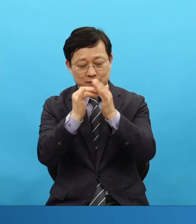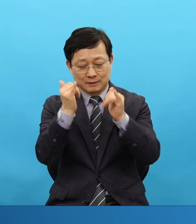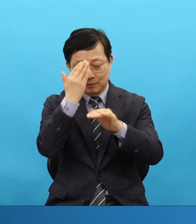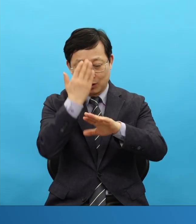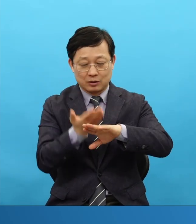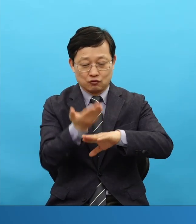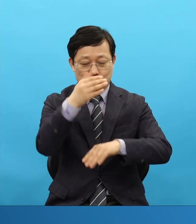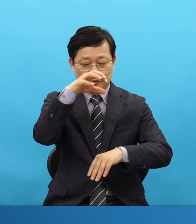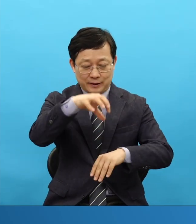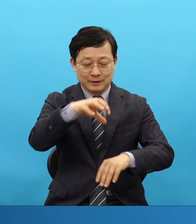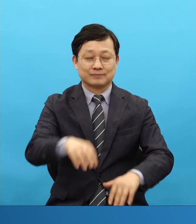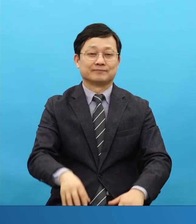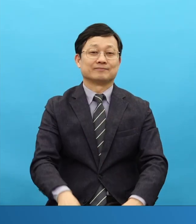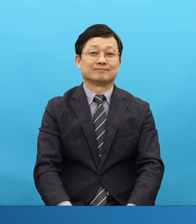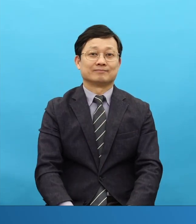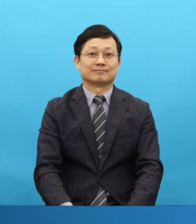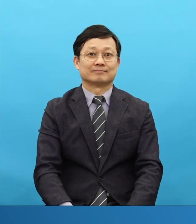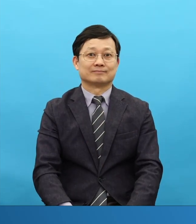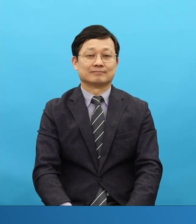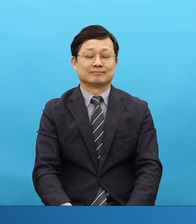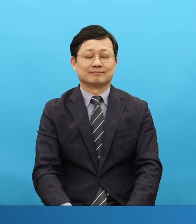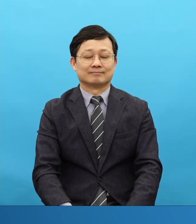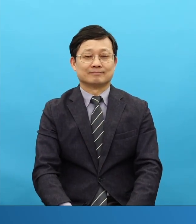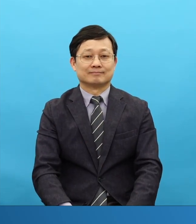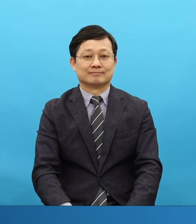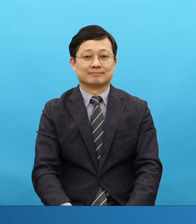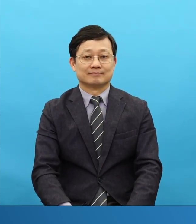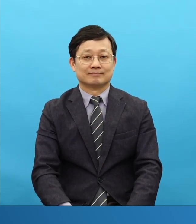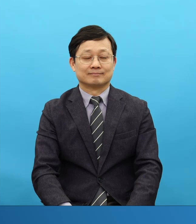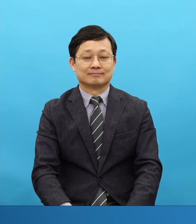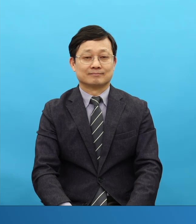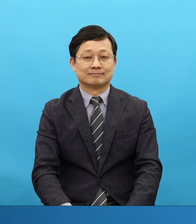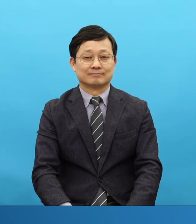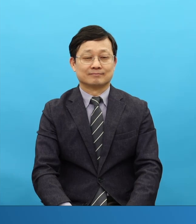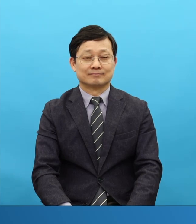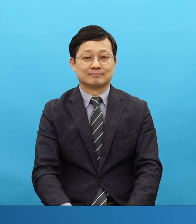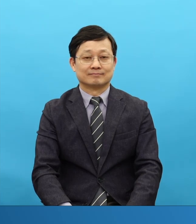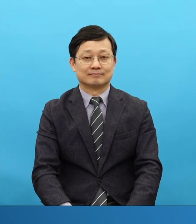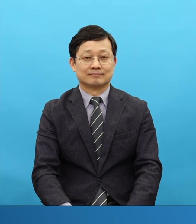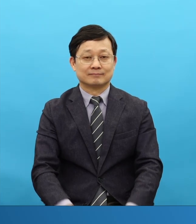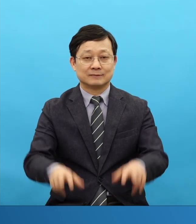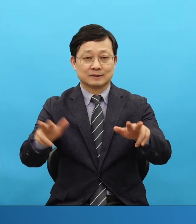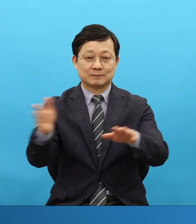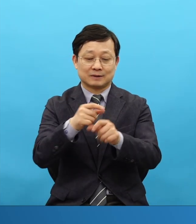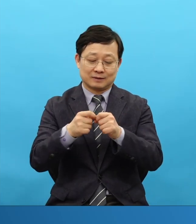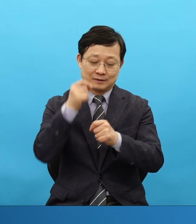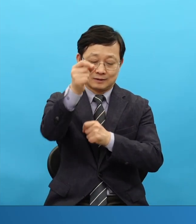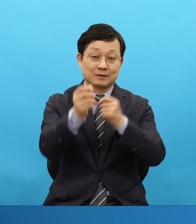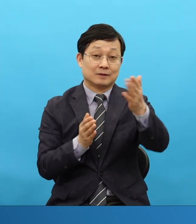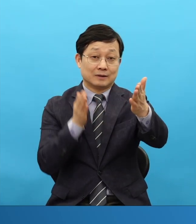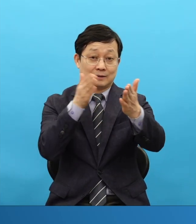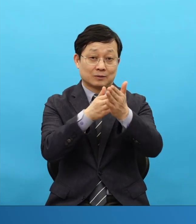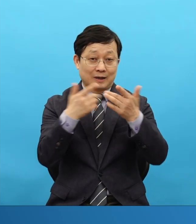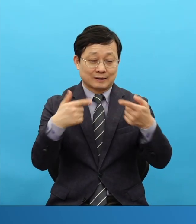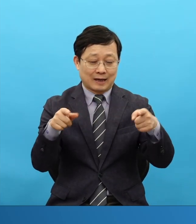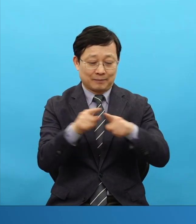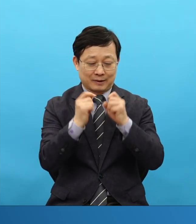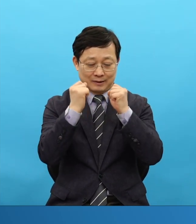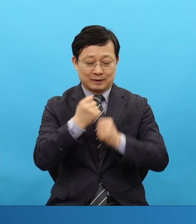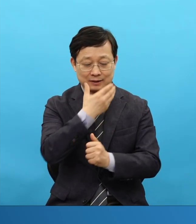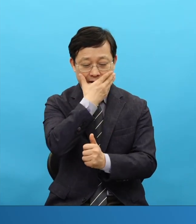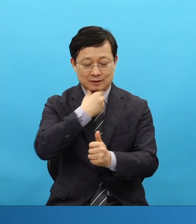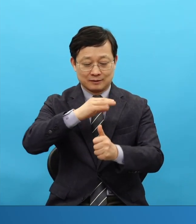upon the heads of all the believers that know your tears for the 237 nations, the 5,000 tribes, and North Korea. 지금부터 영원토록 항상